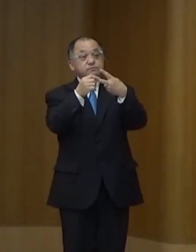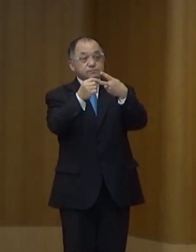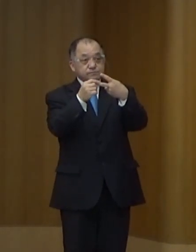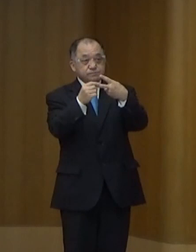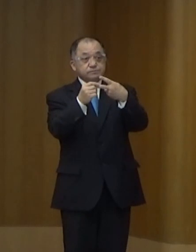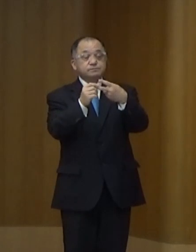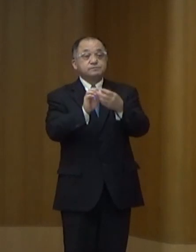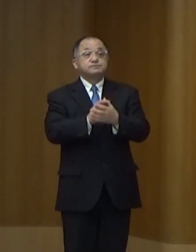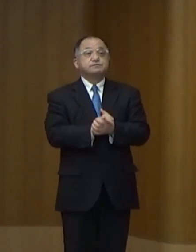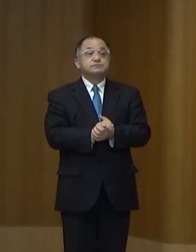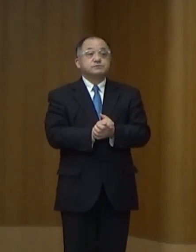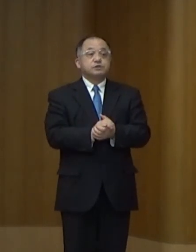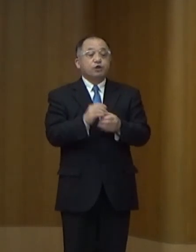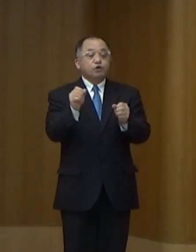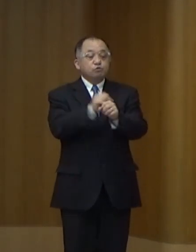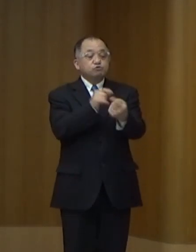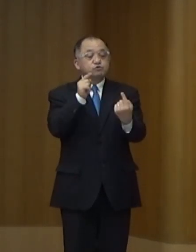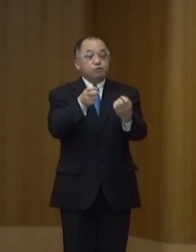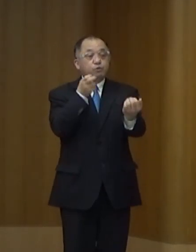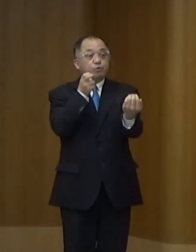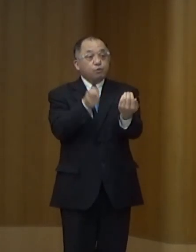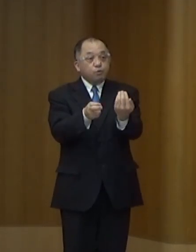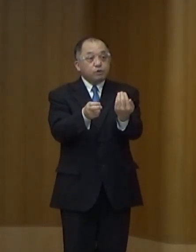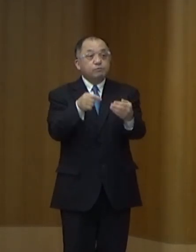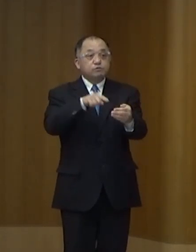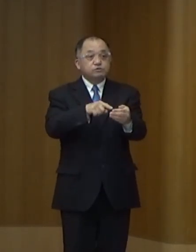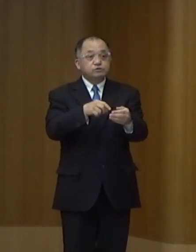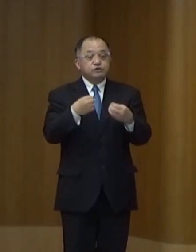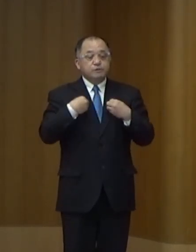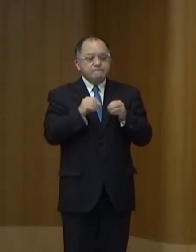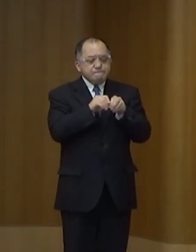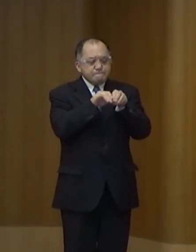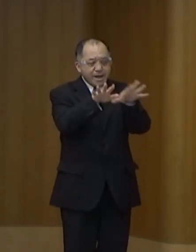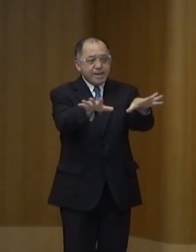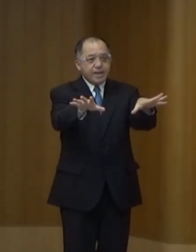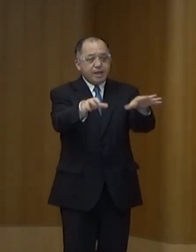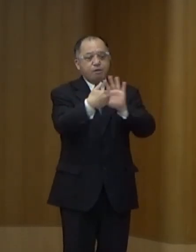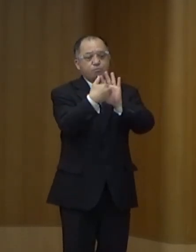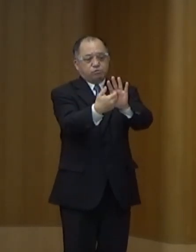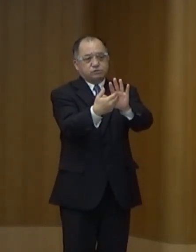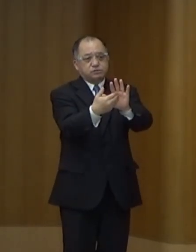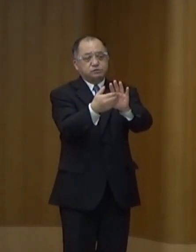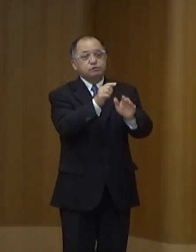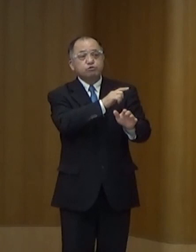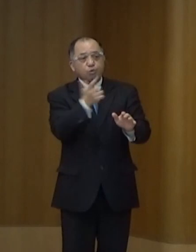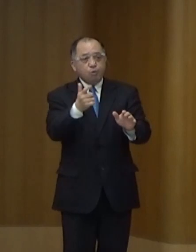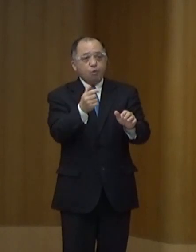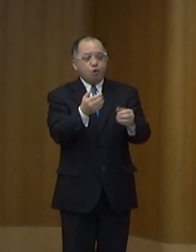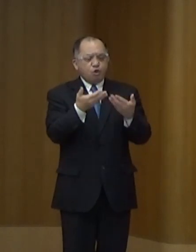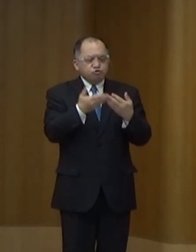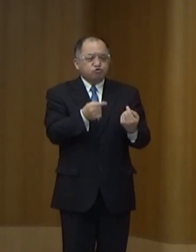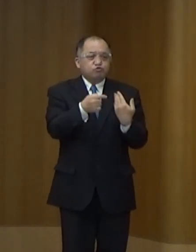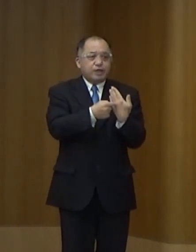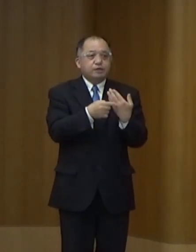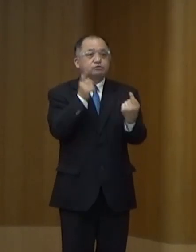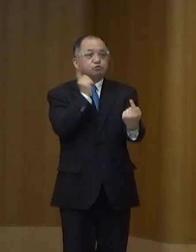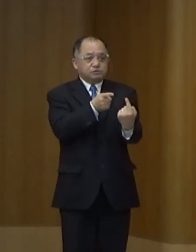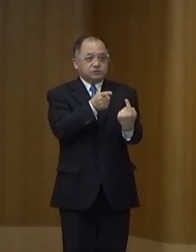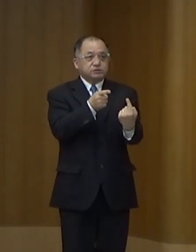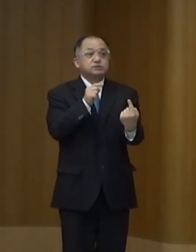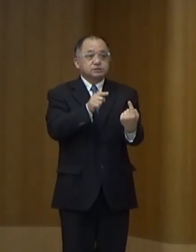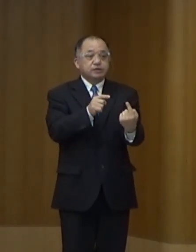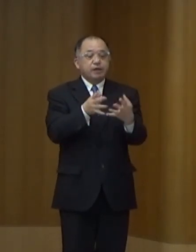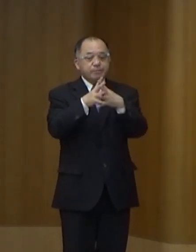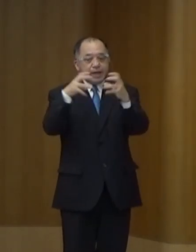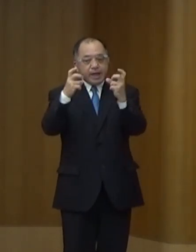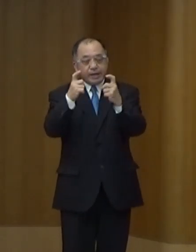たしまして、特措法に基づくまん延防止等重点措置、こちらの対象となりました宮